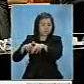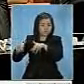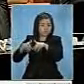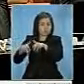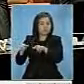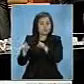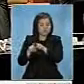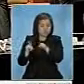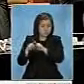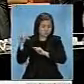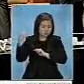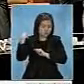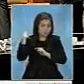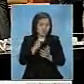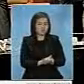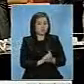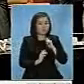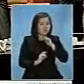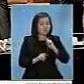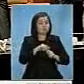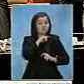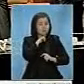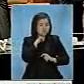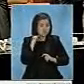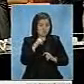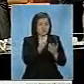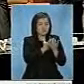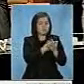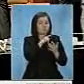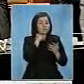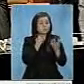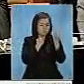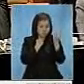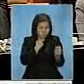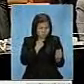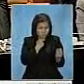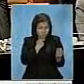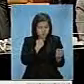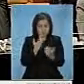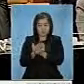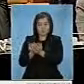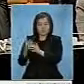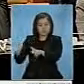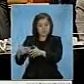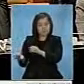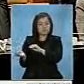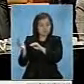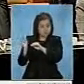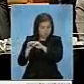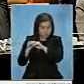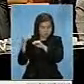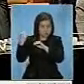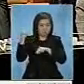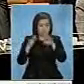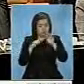งโดยเราจะกำลังเป็นประเทศเพียงไม่กี่ประเทศในโลกนะครับที่มีการขาดดุลงบประมาณอยู่ในระดับที่ต่ำกว่าร้